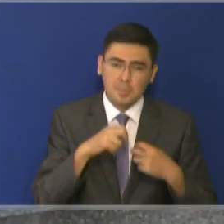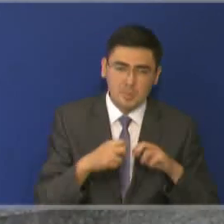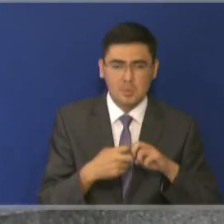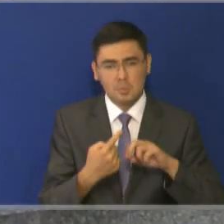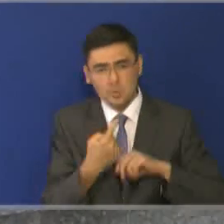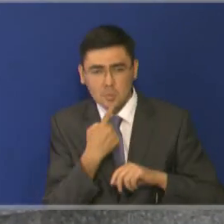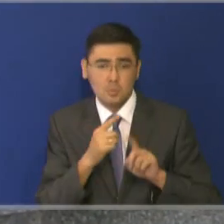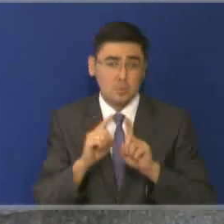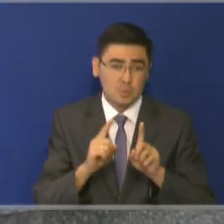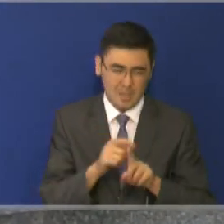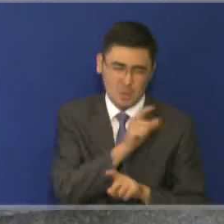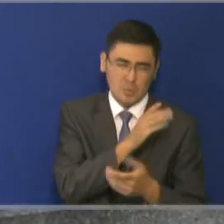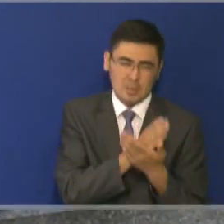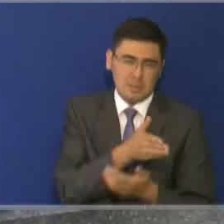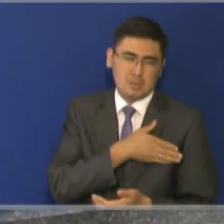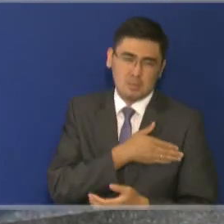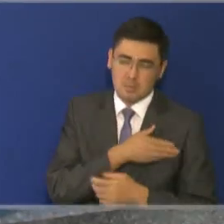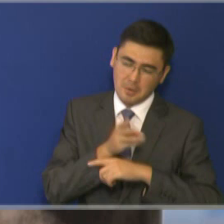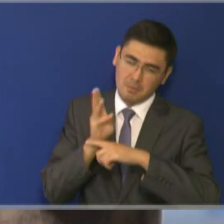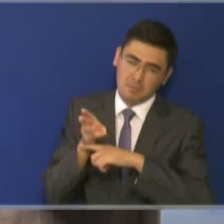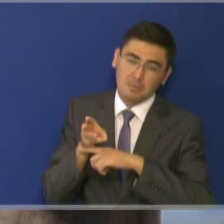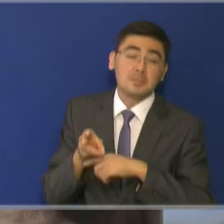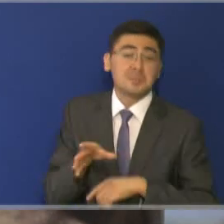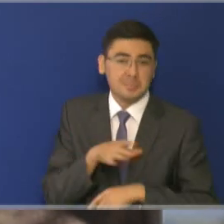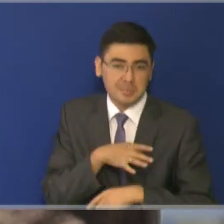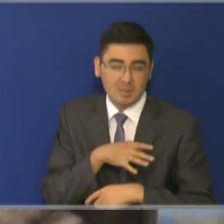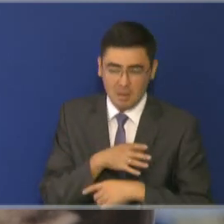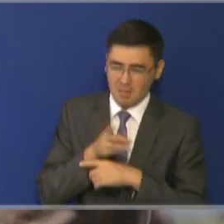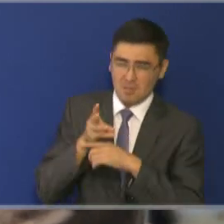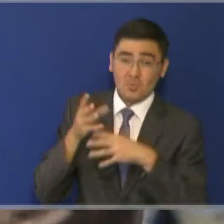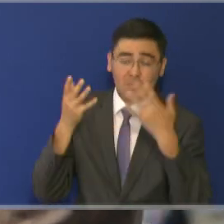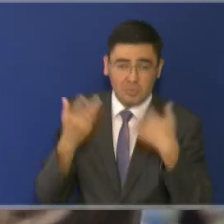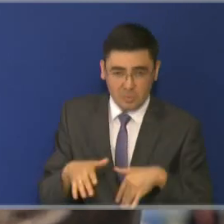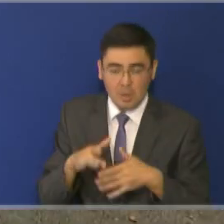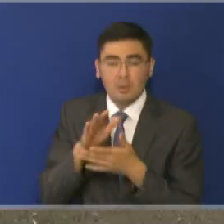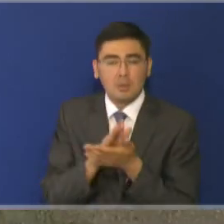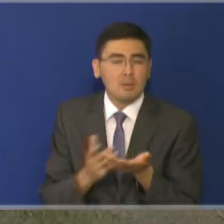елді мекендерді бейнетаспаға түсіріп отырған. Алдағы уақытта жинақталған материалдардан